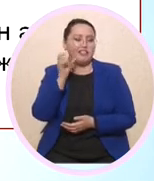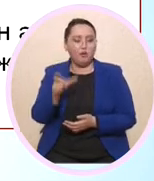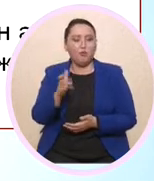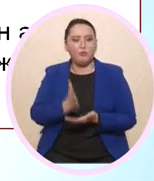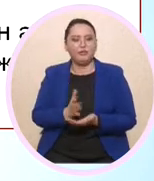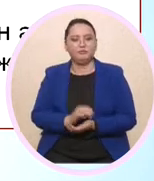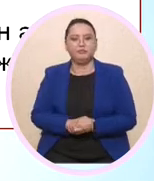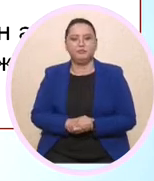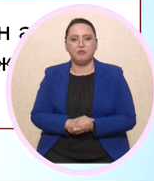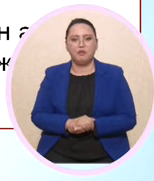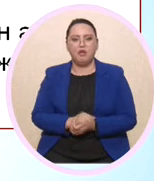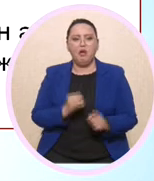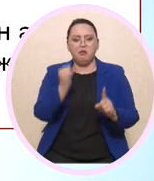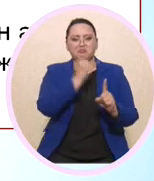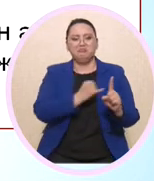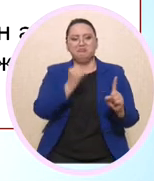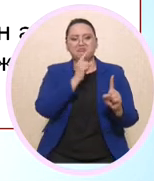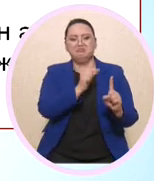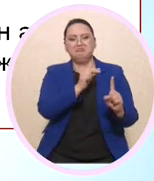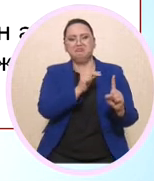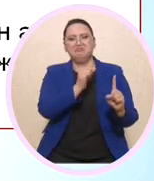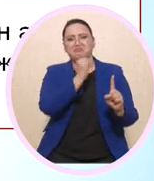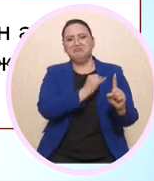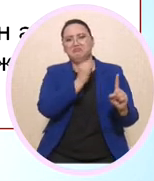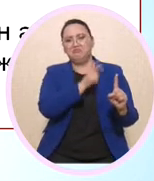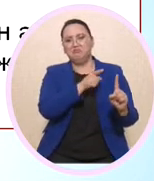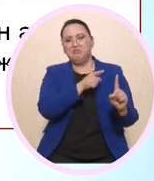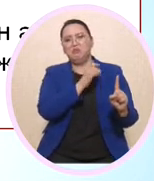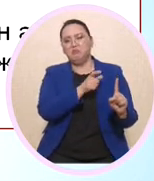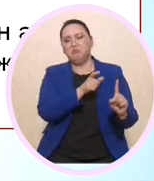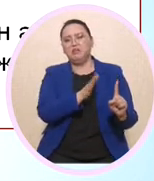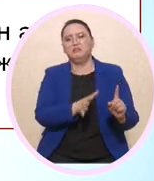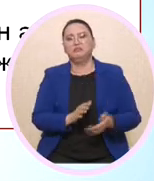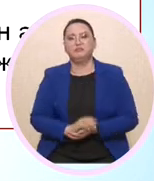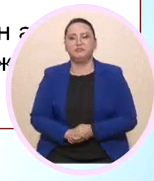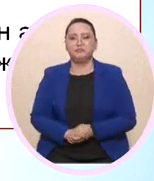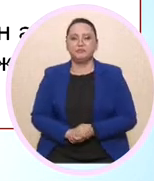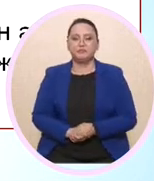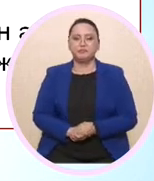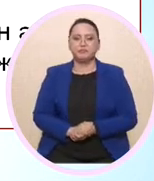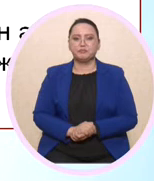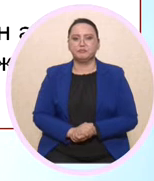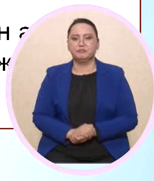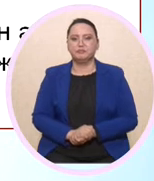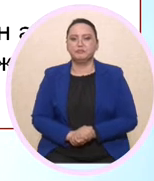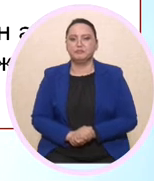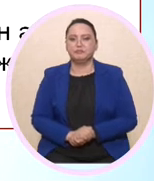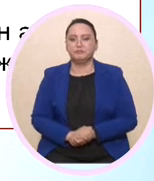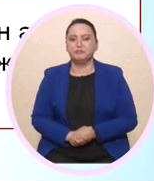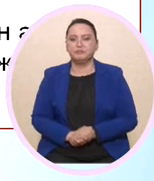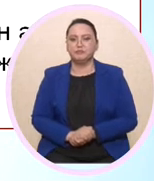За, хүн чанар муутай гэдэг тодорхойлтыг бас баталж болно. Хүн чанар муутай.